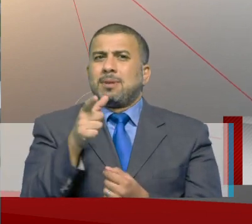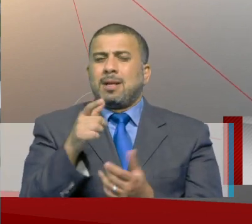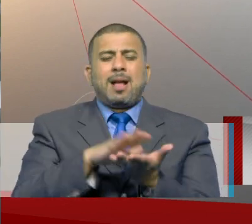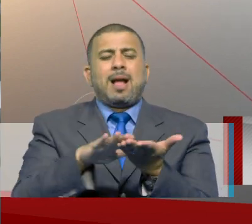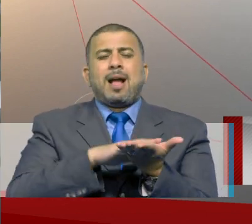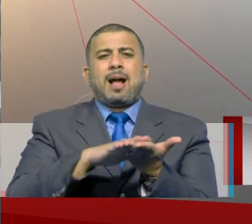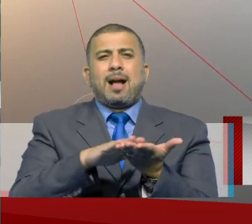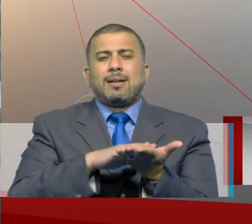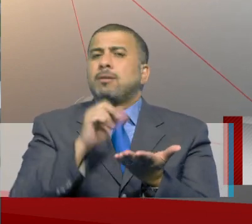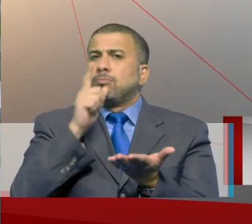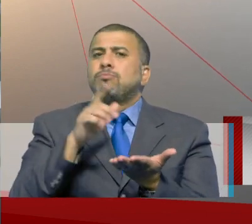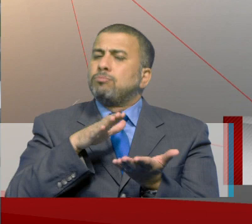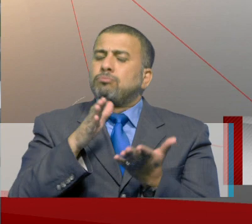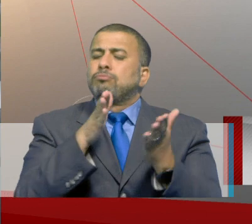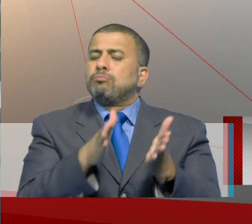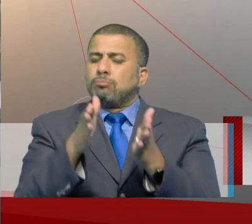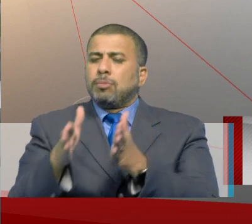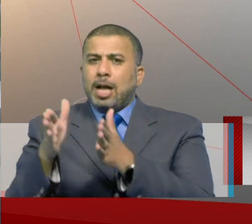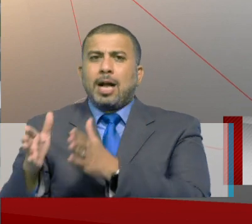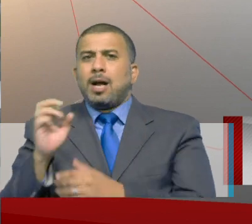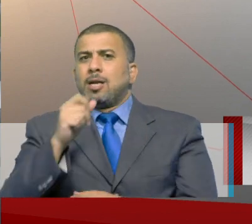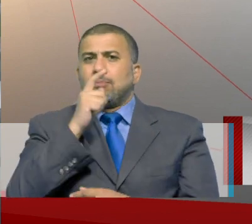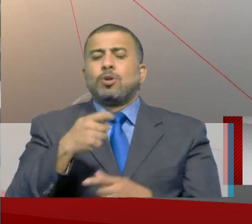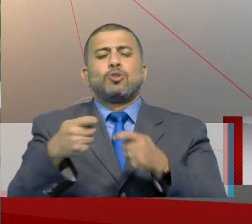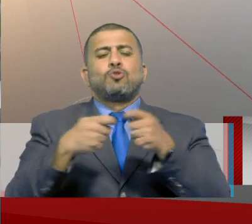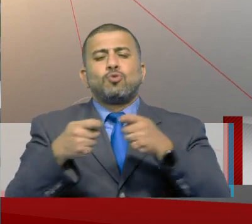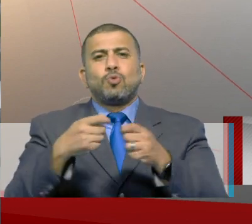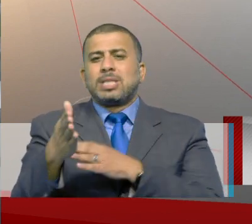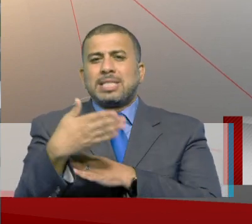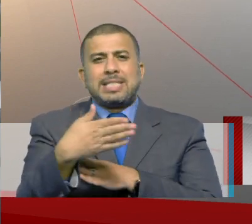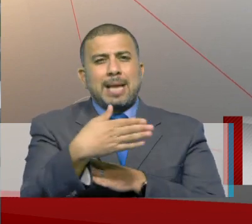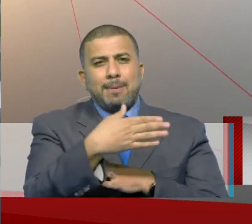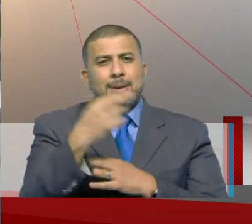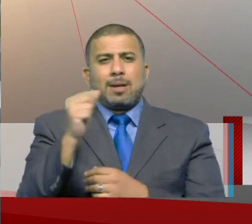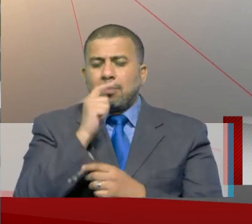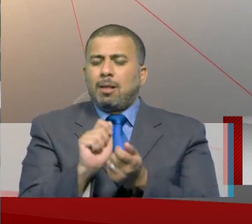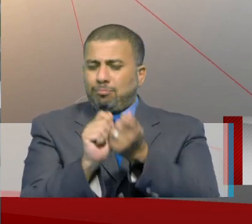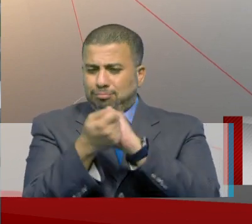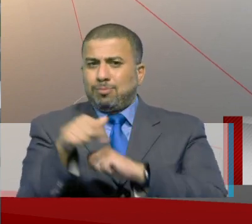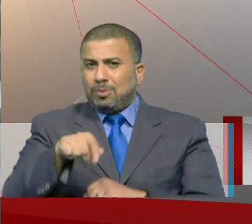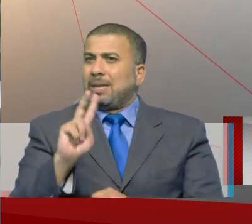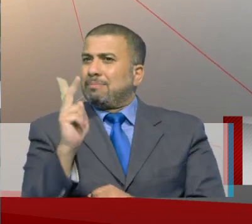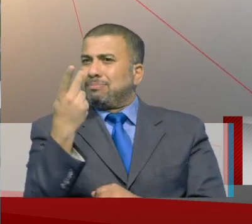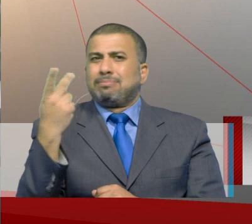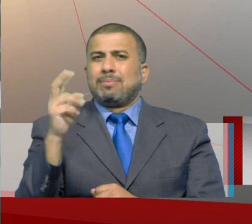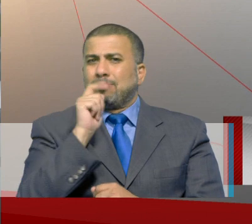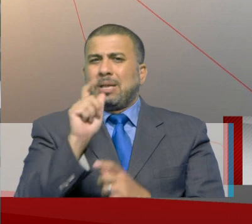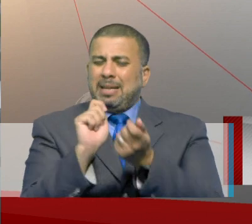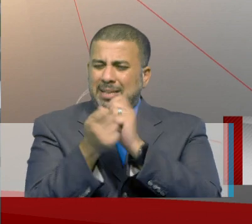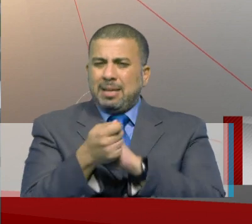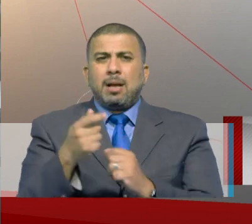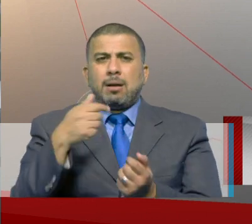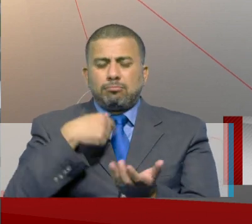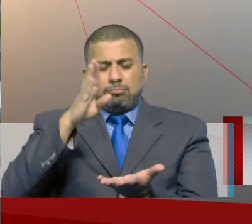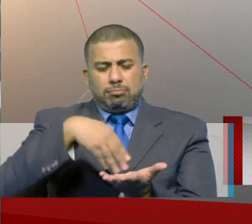هاي الأرض وامتلت، لا بنمشي غير أماكن سوق الأسماك، هذه كلها بتتغير الآن، هذه كلها الآن